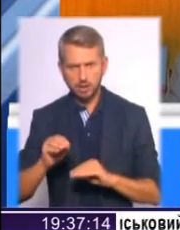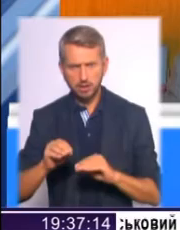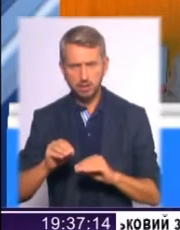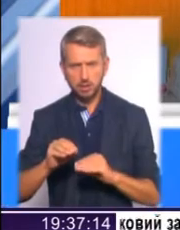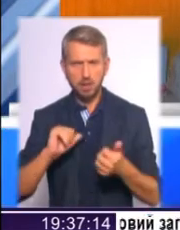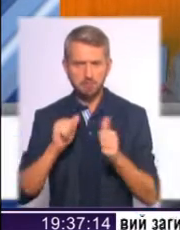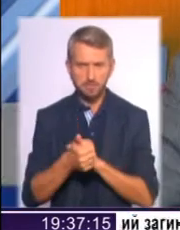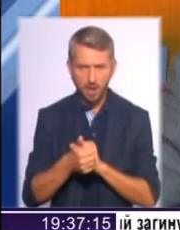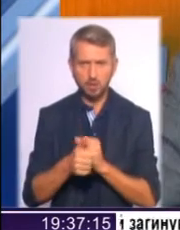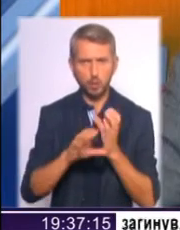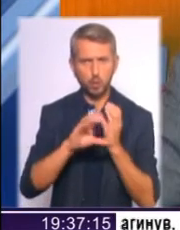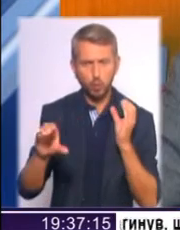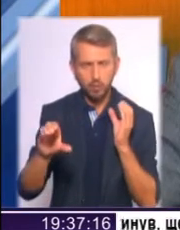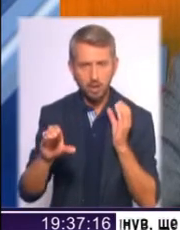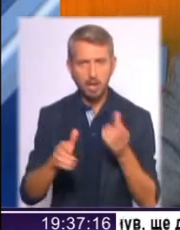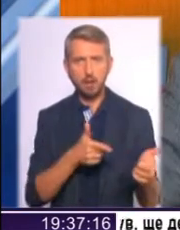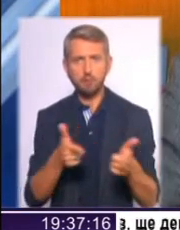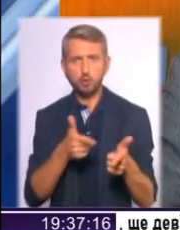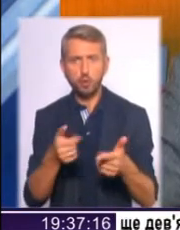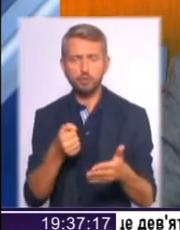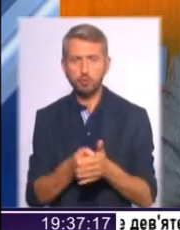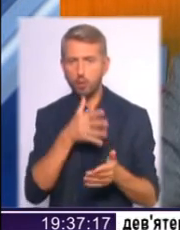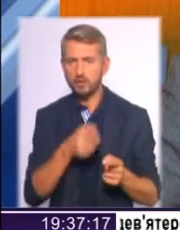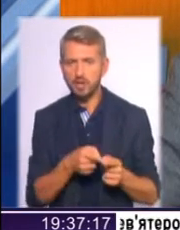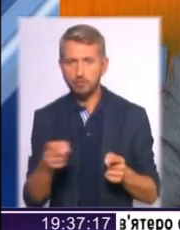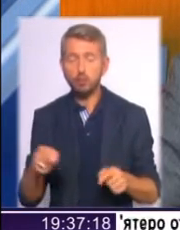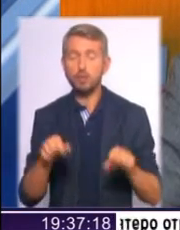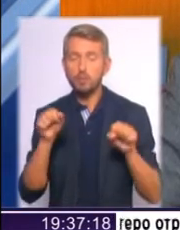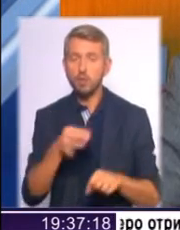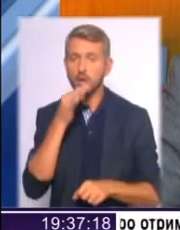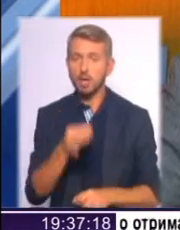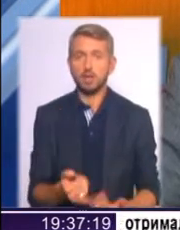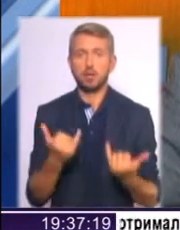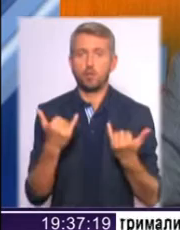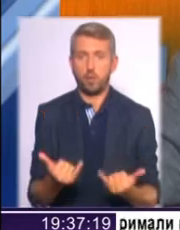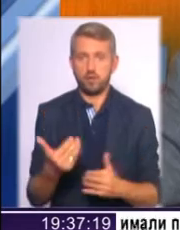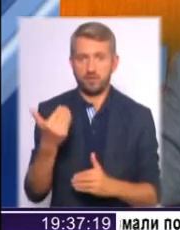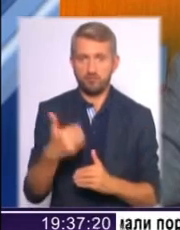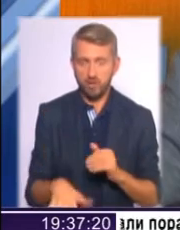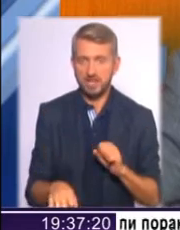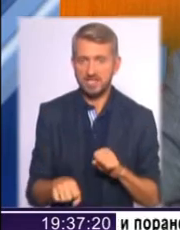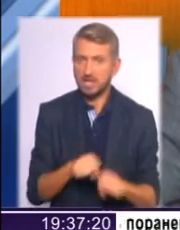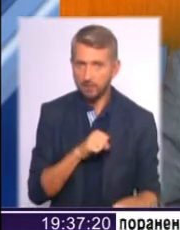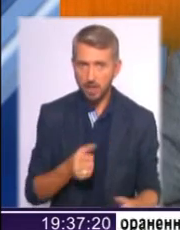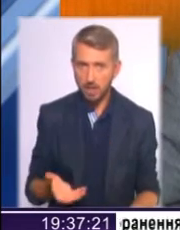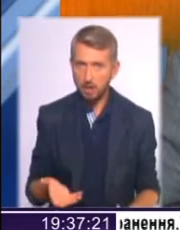нові труби, підготовку до сезону, можу сказати, сьогодні вже зірвана. І